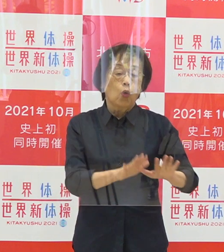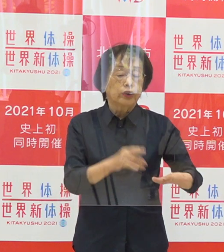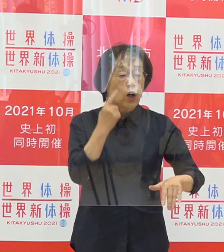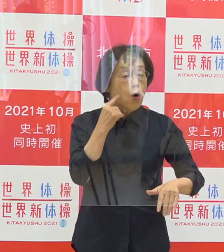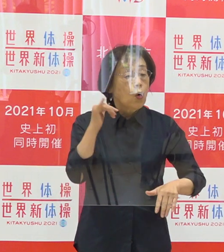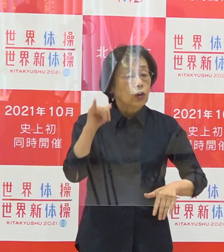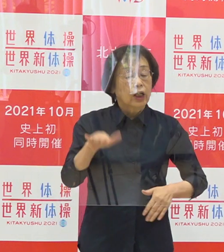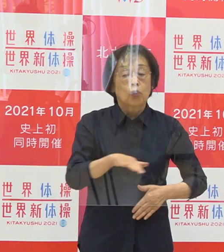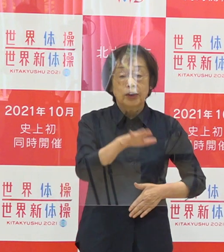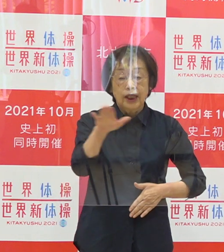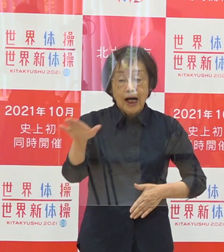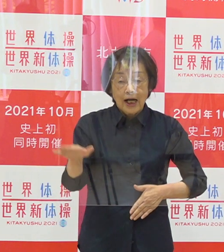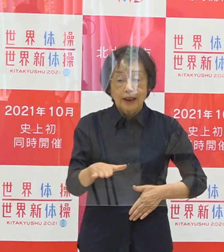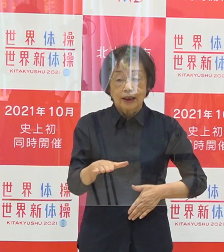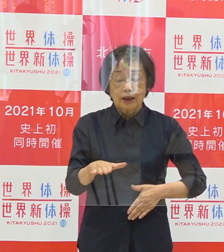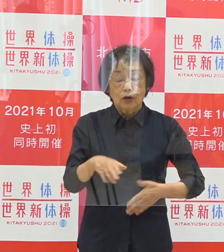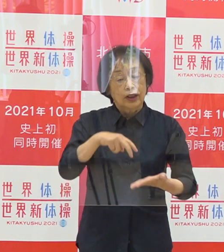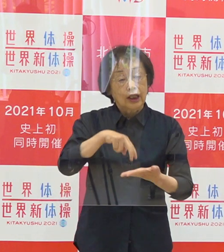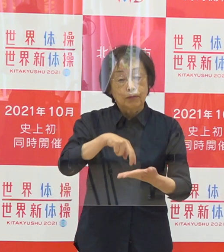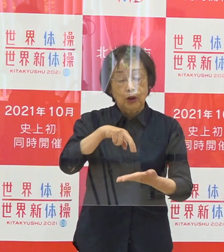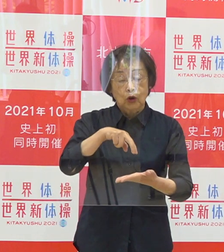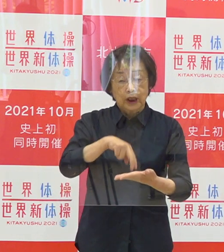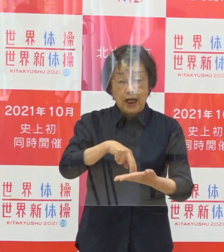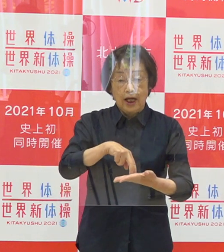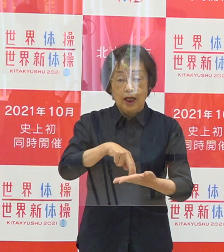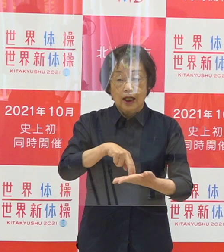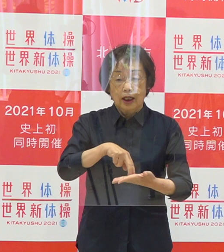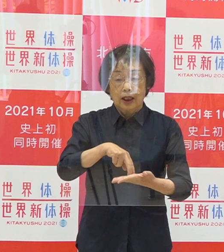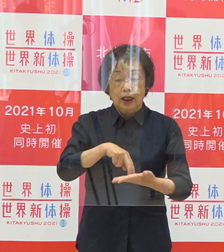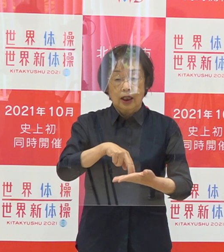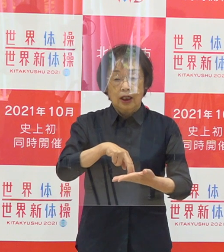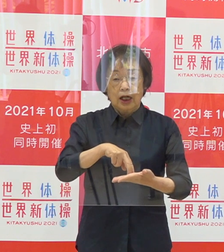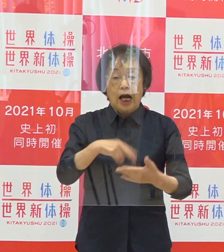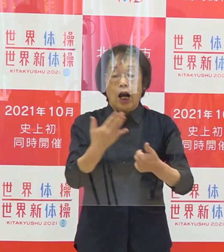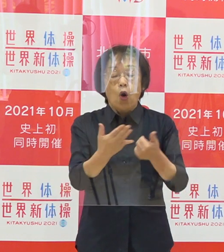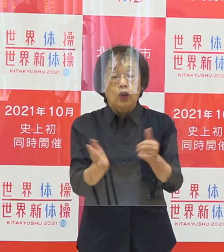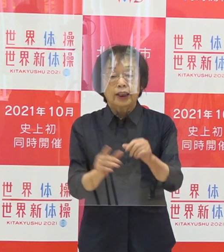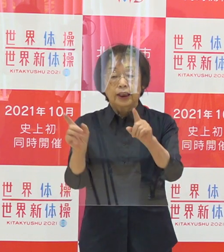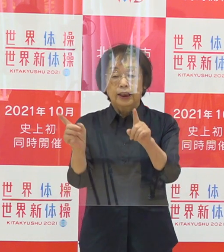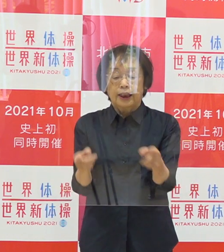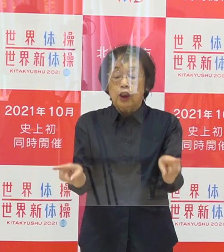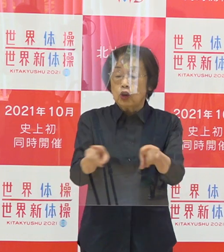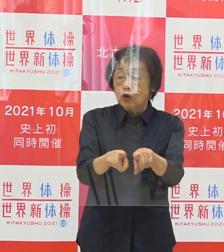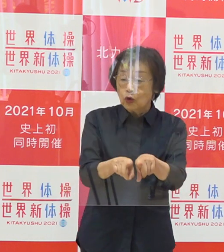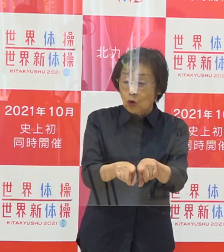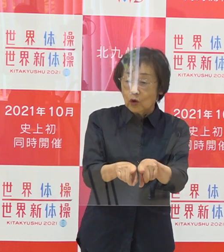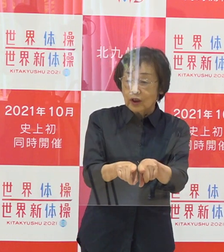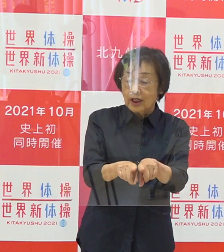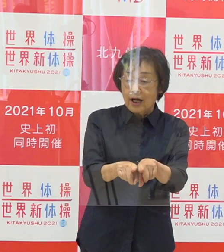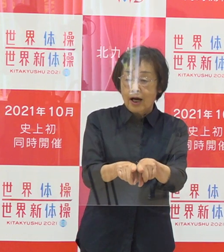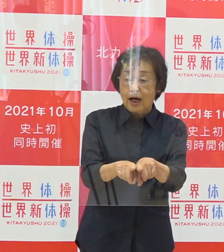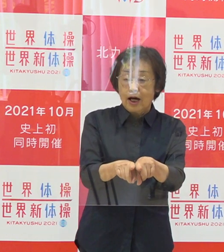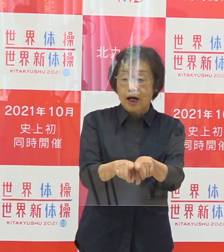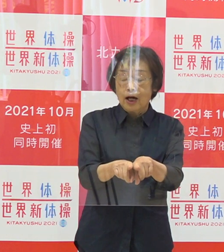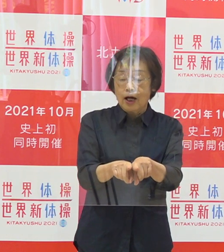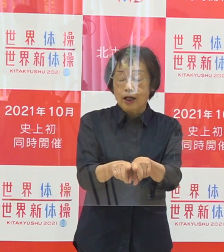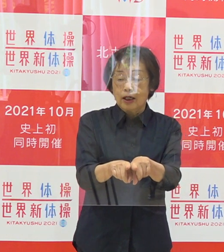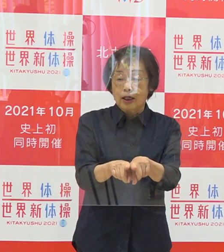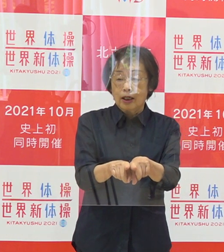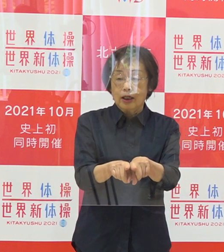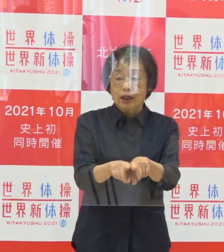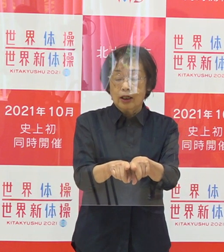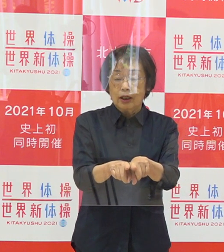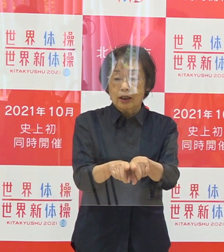もが利用するものであるので、そこの視点に寄り添った手続きにはないことかもしれません